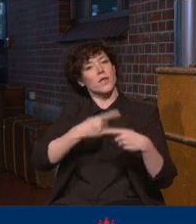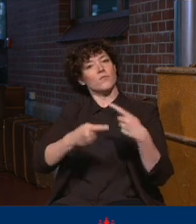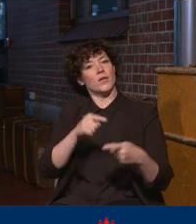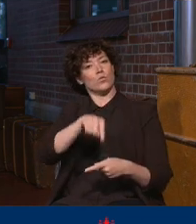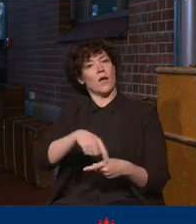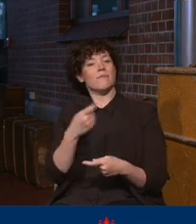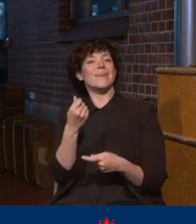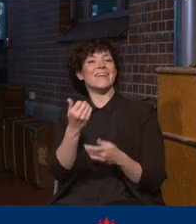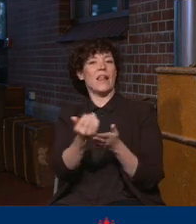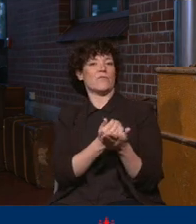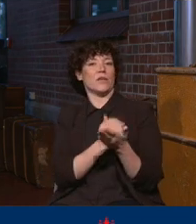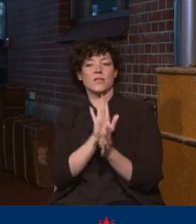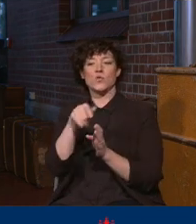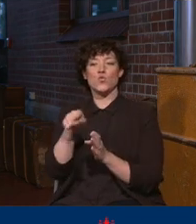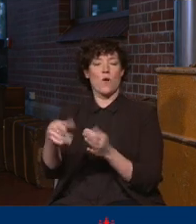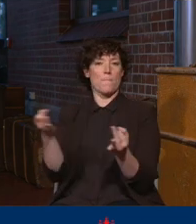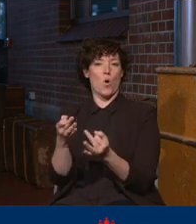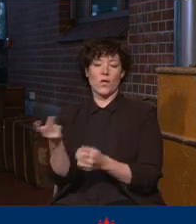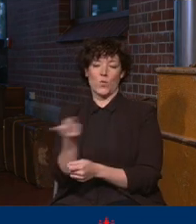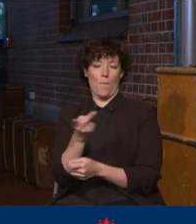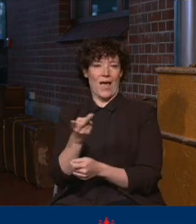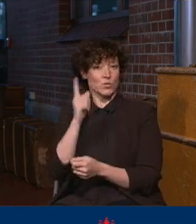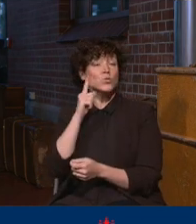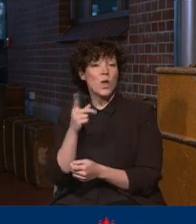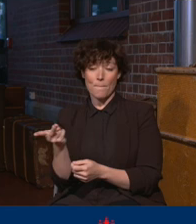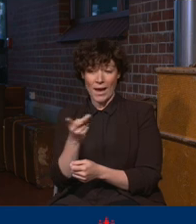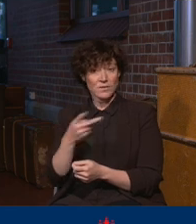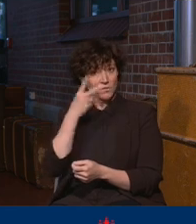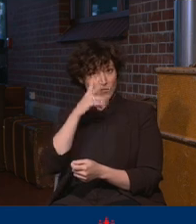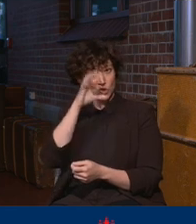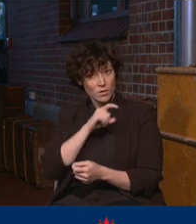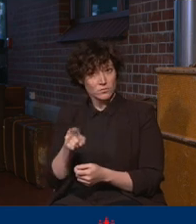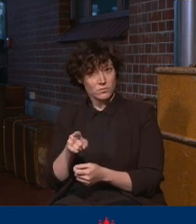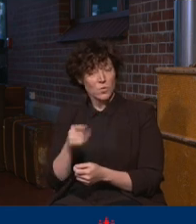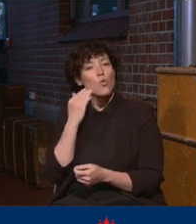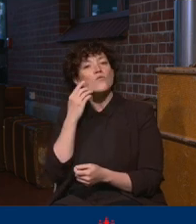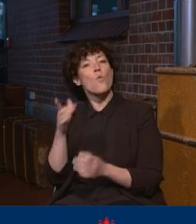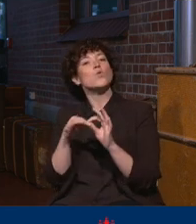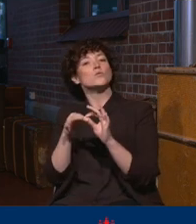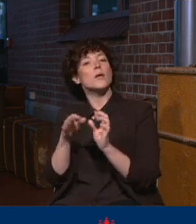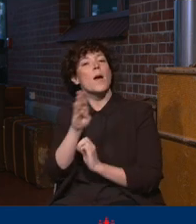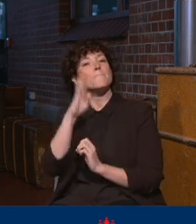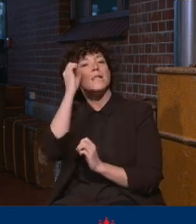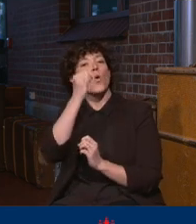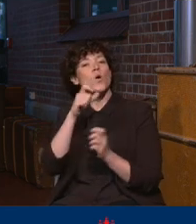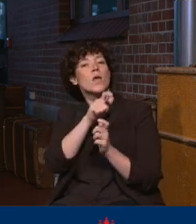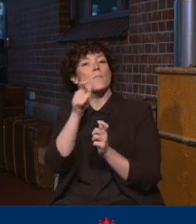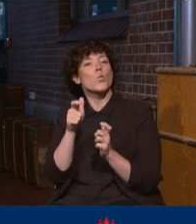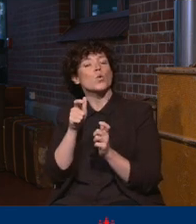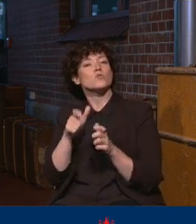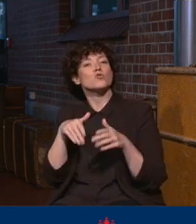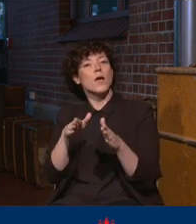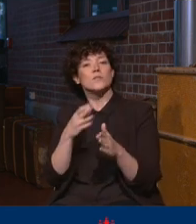ich glaube das haben wir verstanden und das mit dem wohnen noch mal an der billhorner brückenstraße sich will es setzt sich wiederholen wenn es heute dort